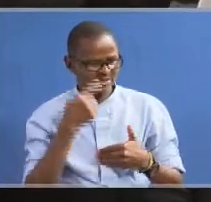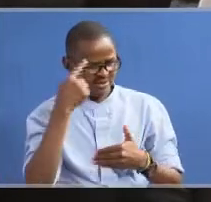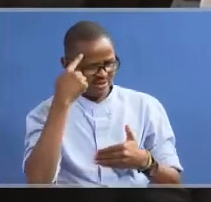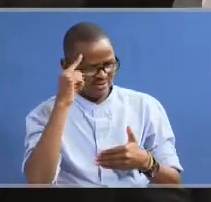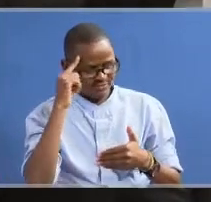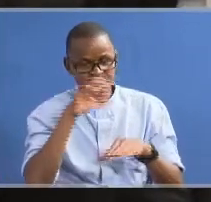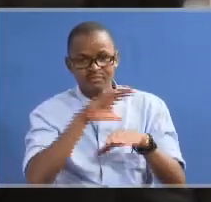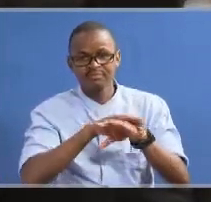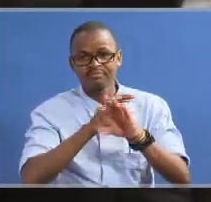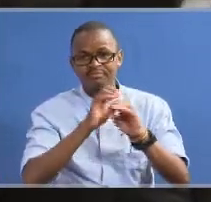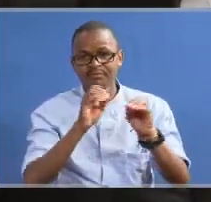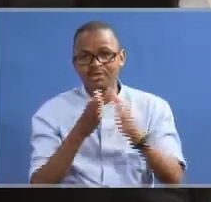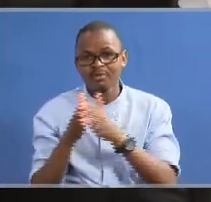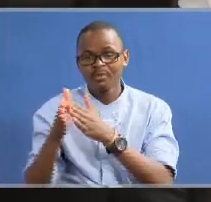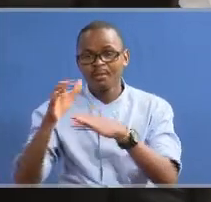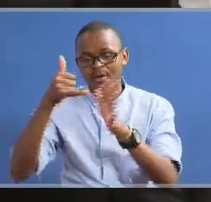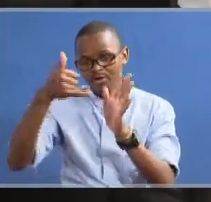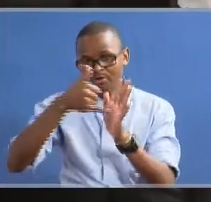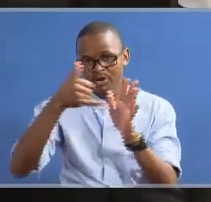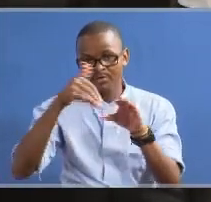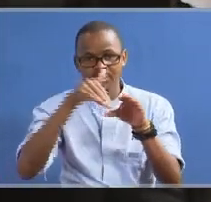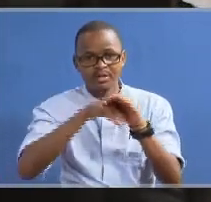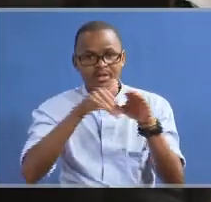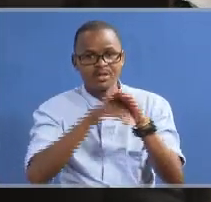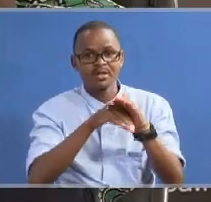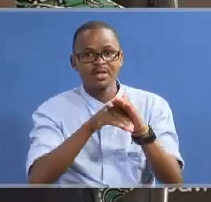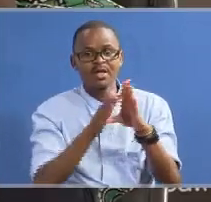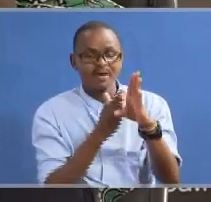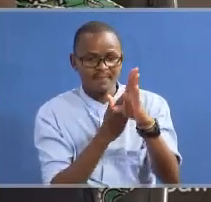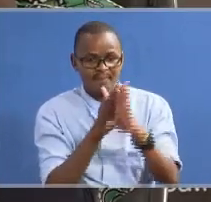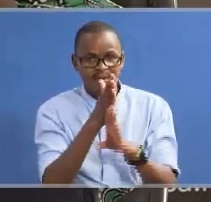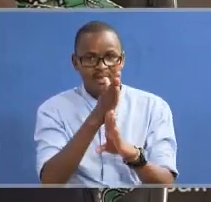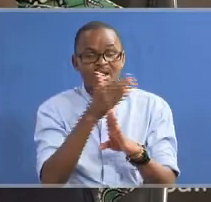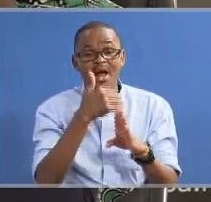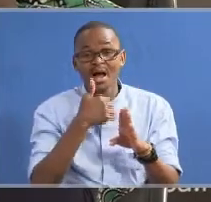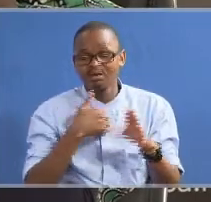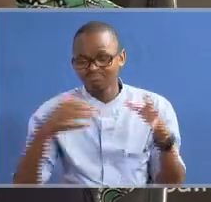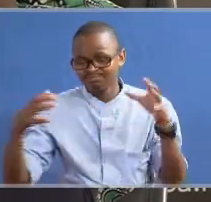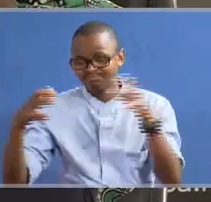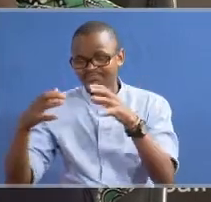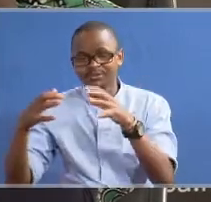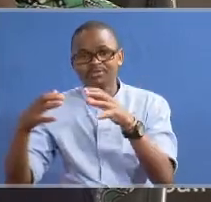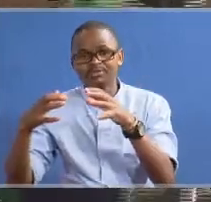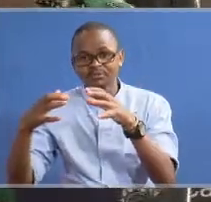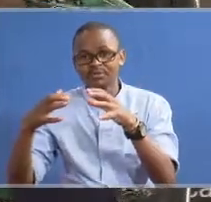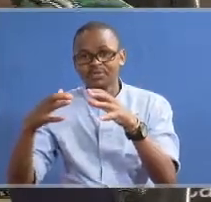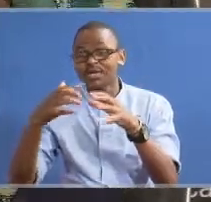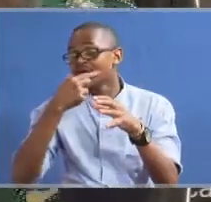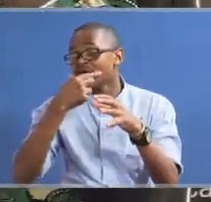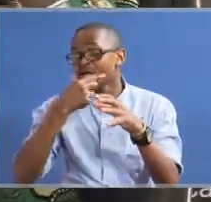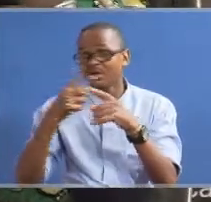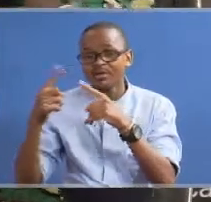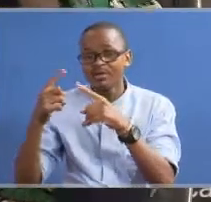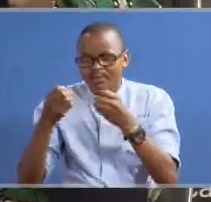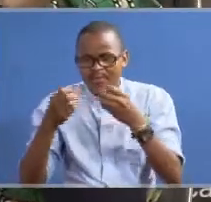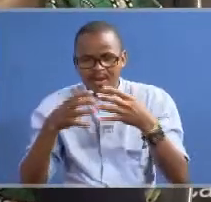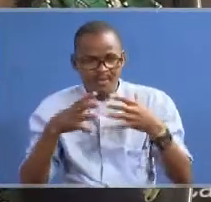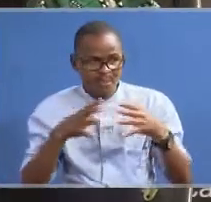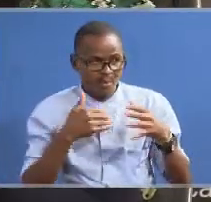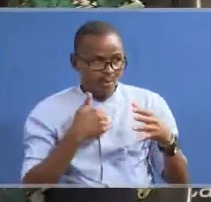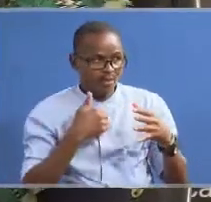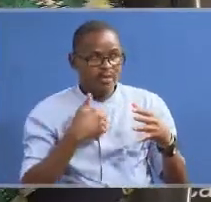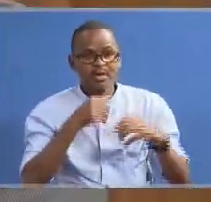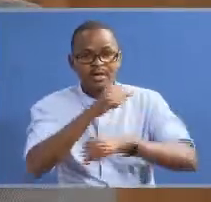kwamba hawapati fursa nzuri ya kujihusisha katika masuala nyeti yanayokumba jamii. Hii ni kwa sababu katika umri huu watu wengi wamo shuleni,